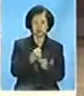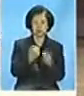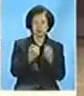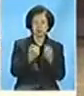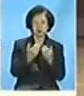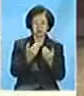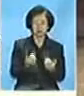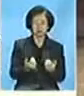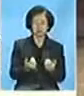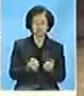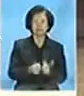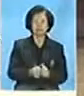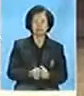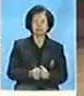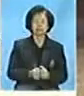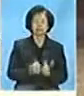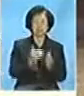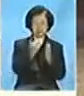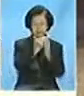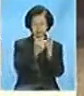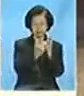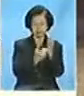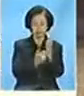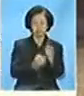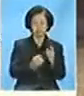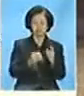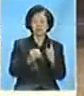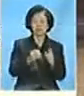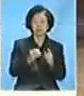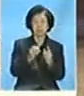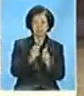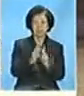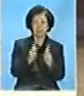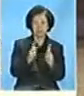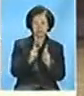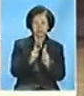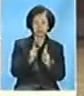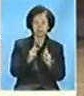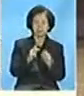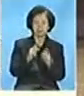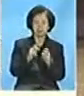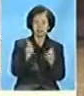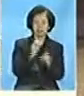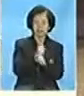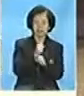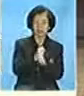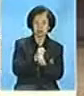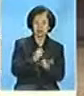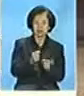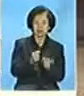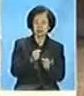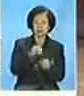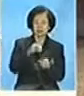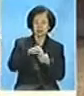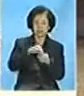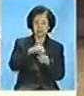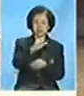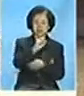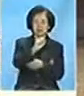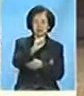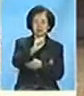ครับกิจการภายในสำนักงานเลขาธิการวุฒิสภาเพื่อรับใช้ท่านสมาชิกทั้งหล